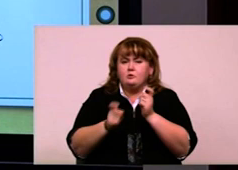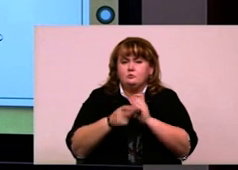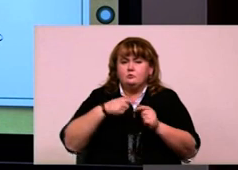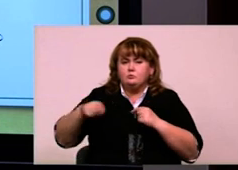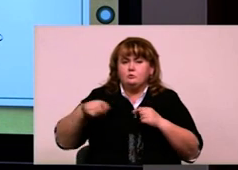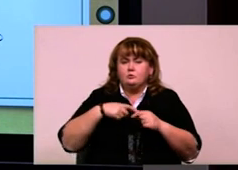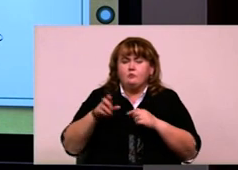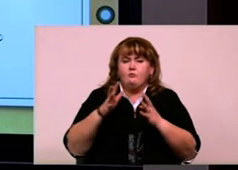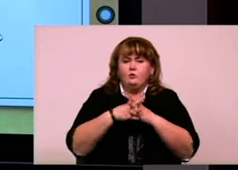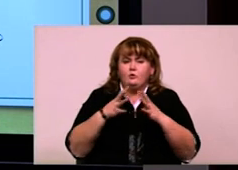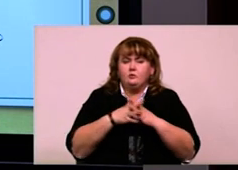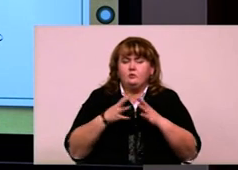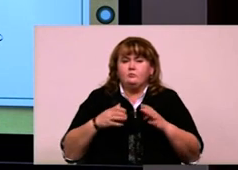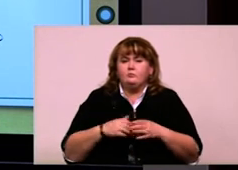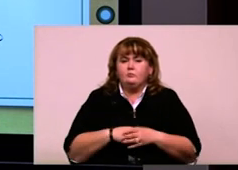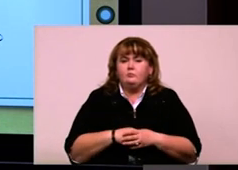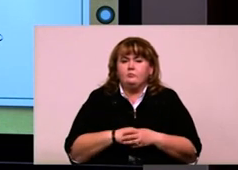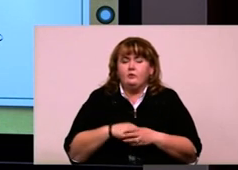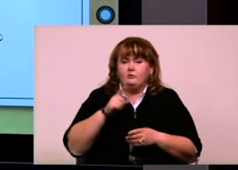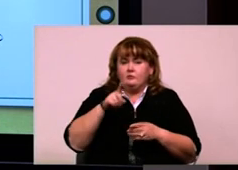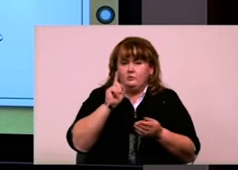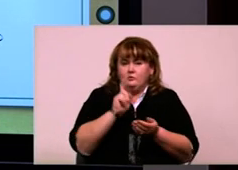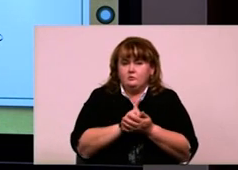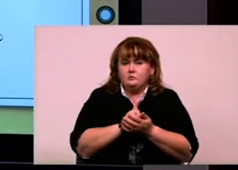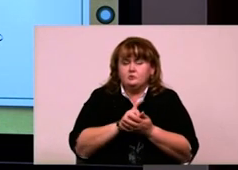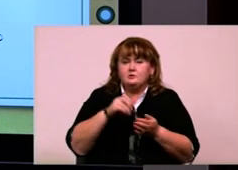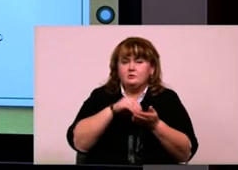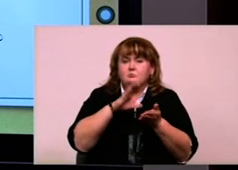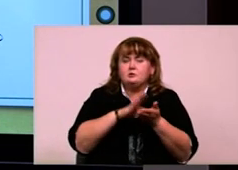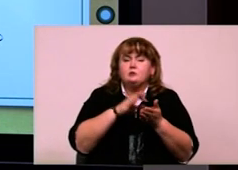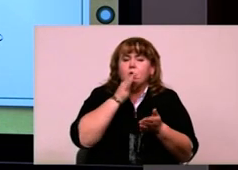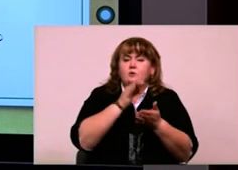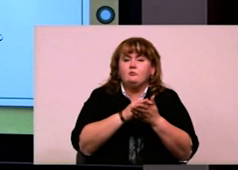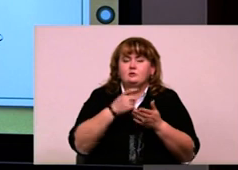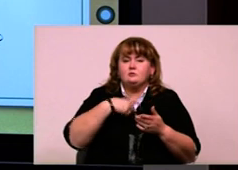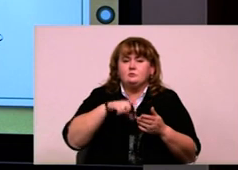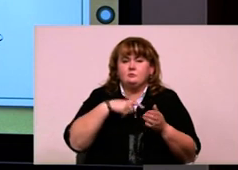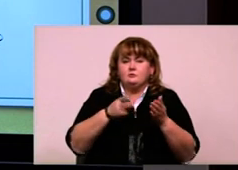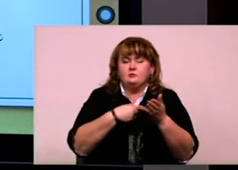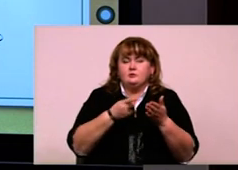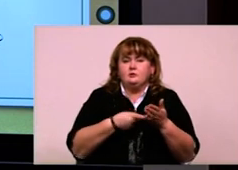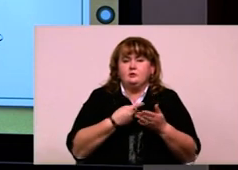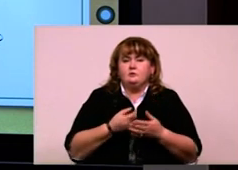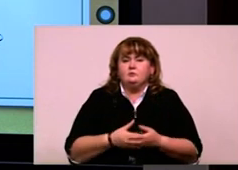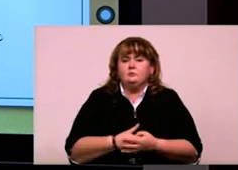междоусобные войны? Вы должны будете записать ответ у себя в тетради.